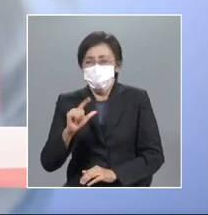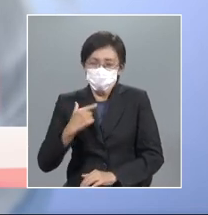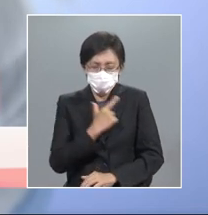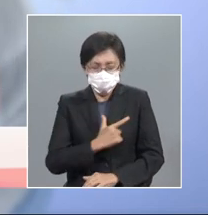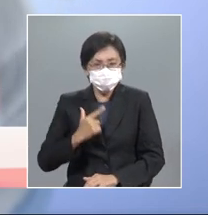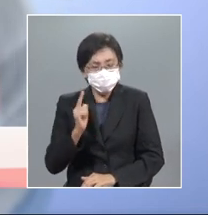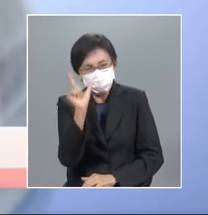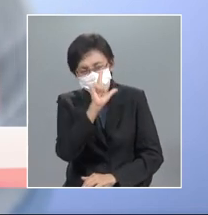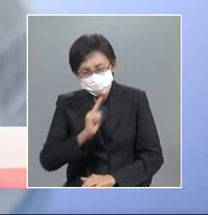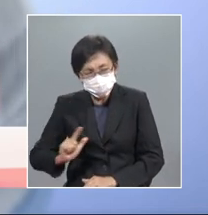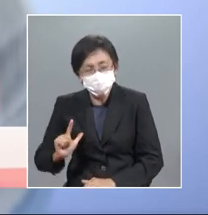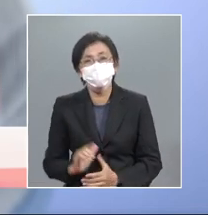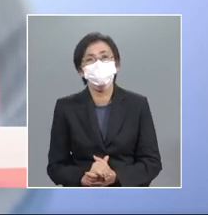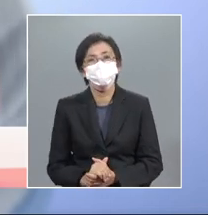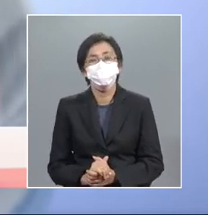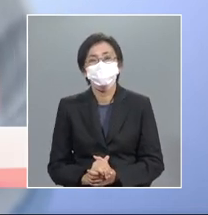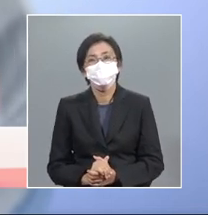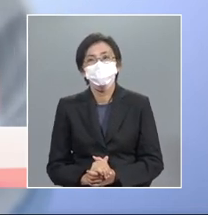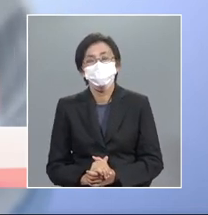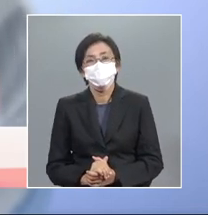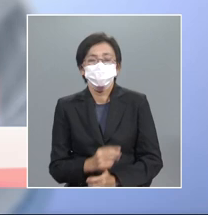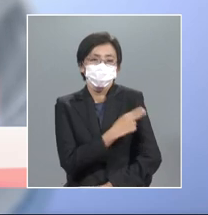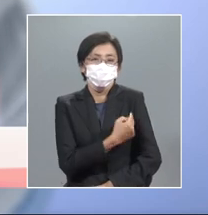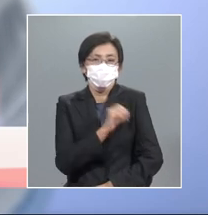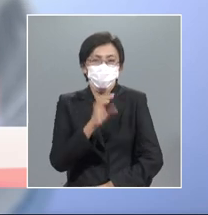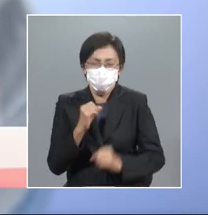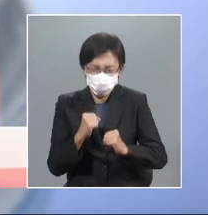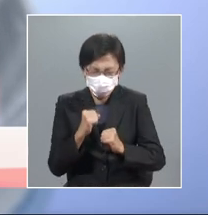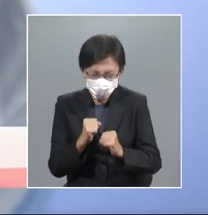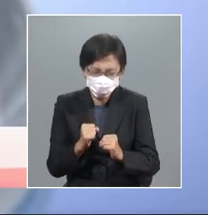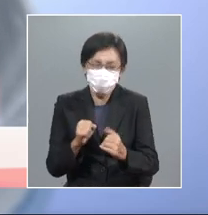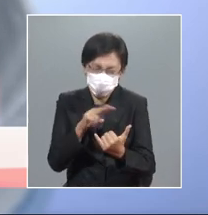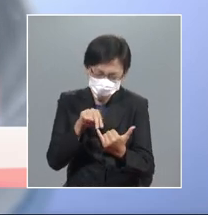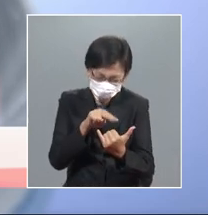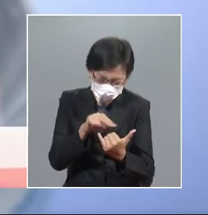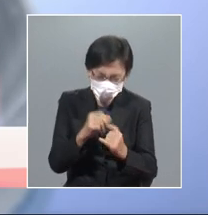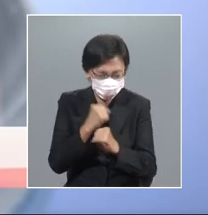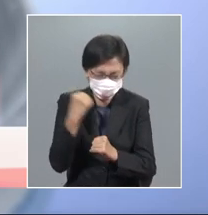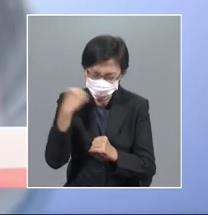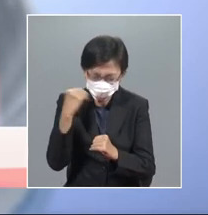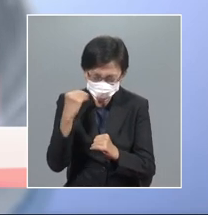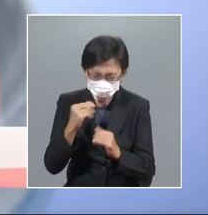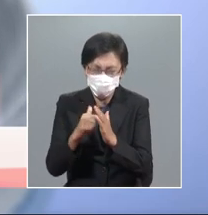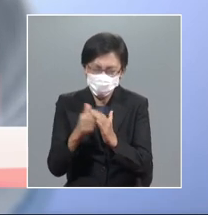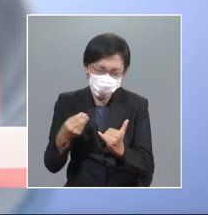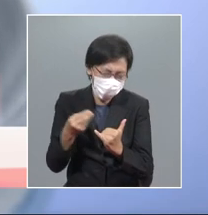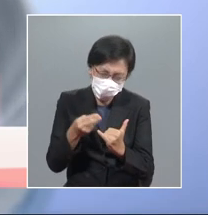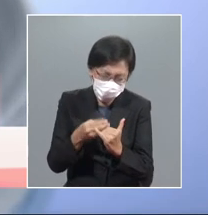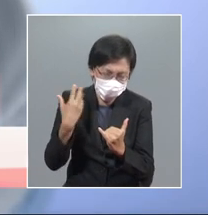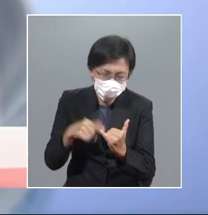เธอคือทุกอย่างเนี่ยคุณหมอบอกทำเต็มที่แล้วทำทุกอย่างแล้วยาทุกตัวให้